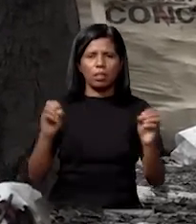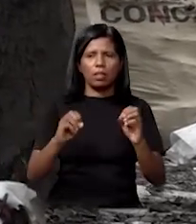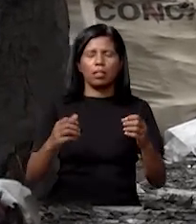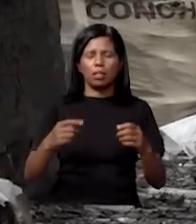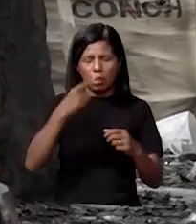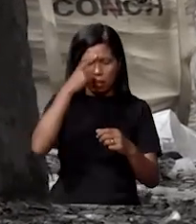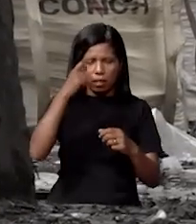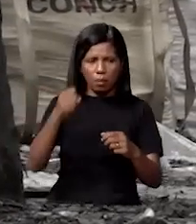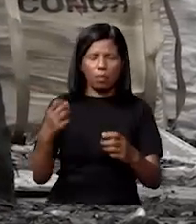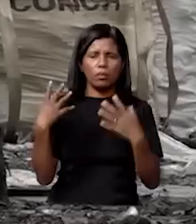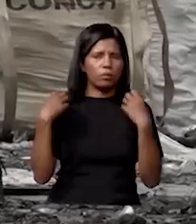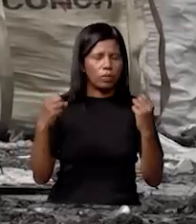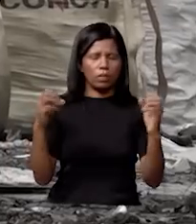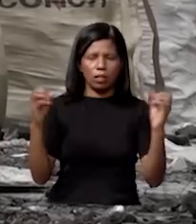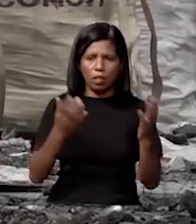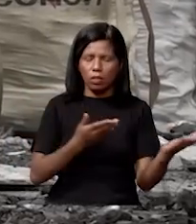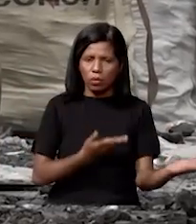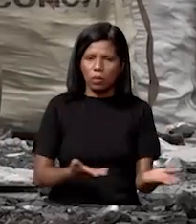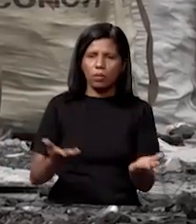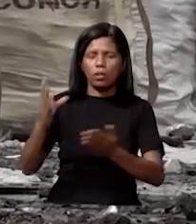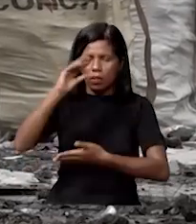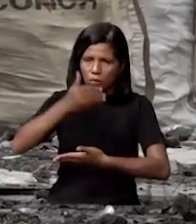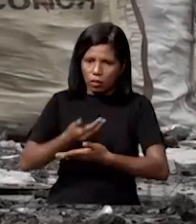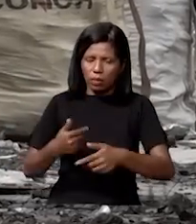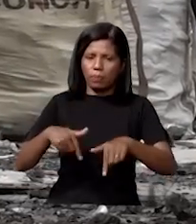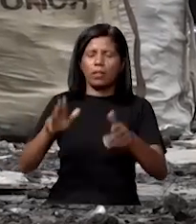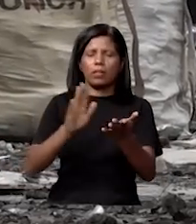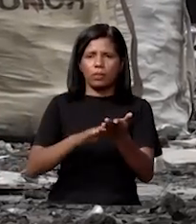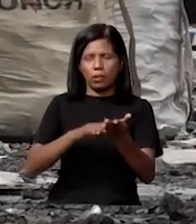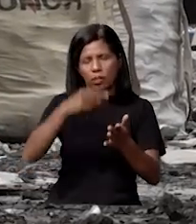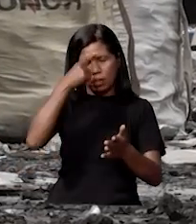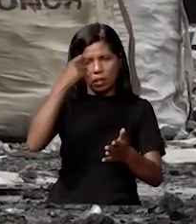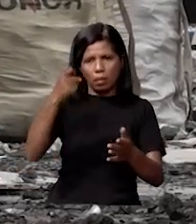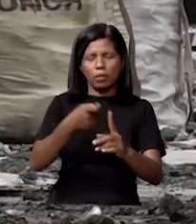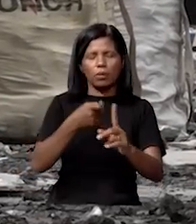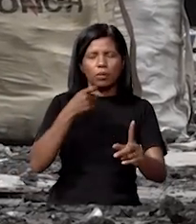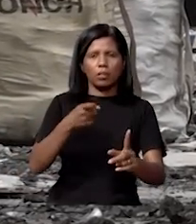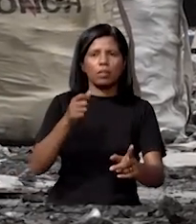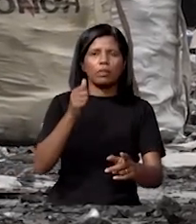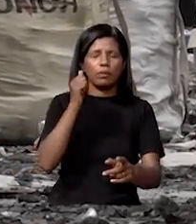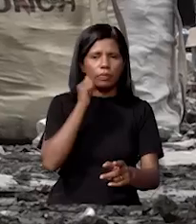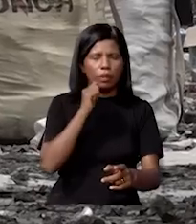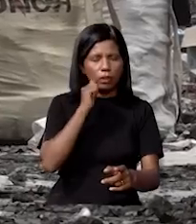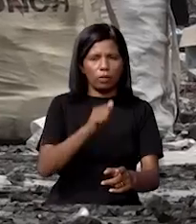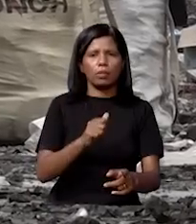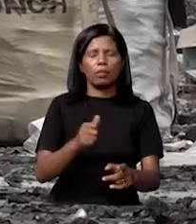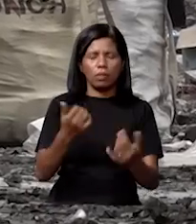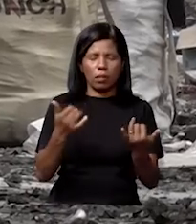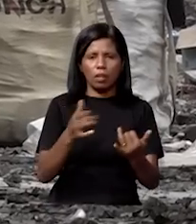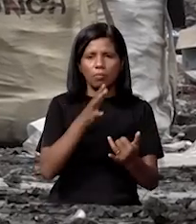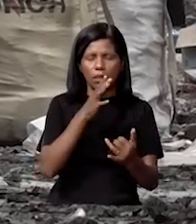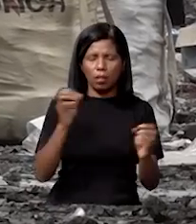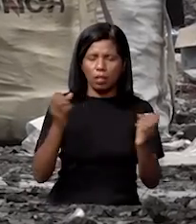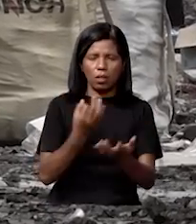tamanya força la ia ato dudu ne wan sira ba escola Tambah razão husi inam faluk ne katak. Nila ia osang